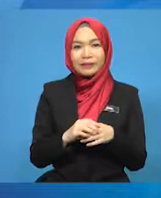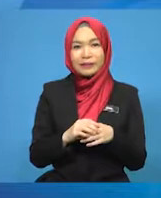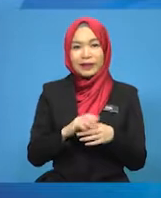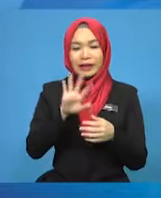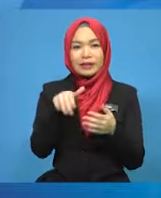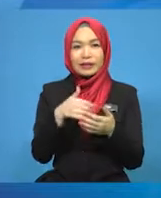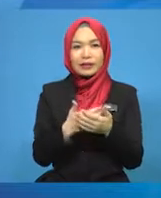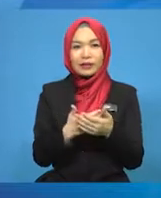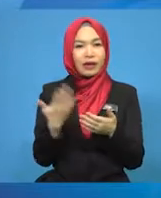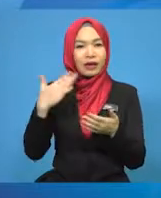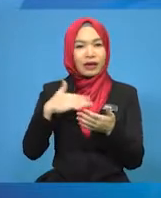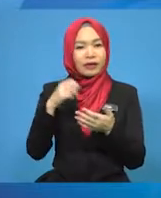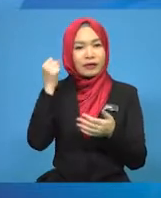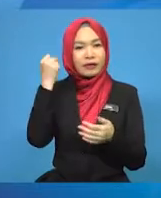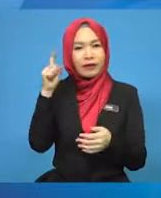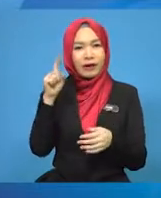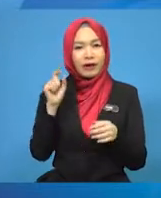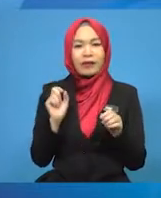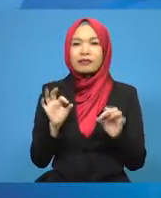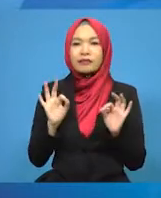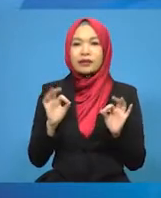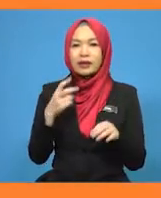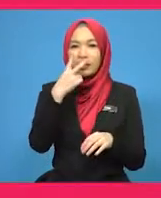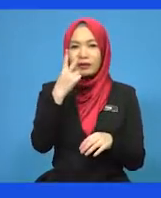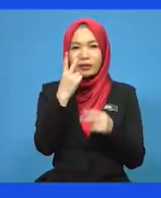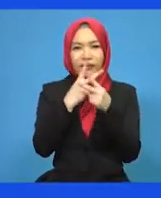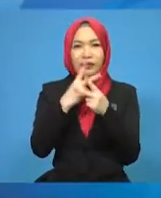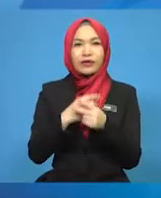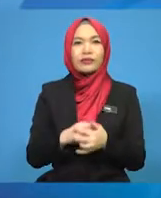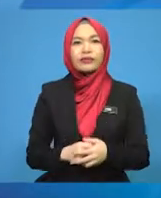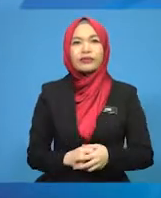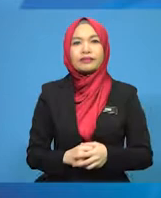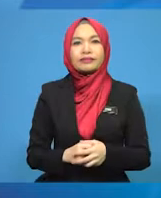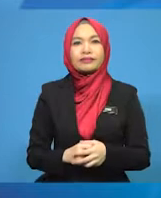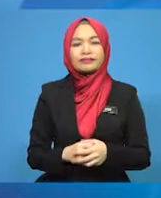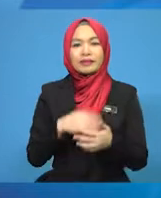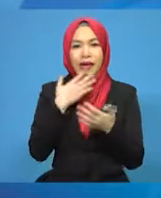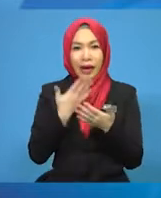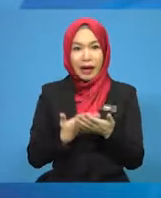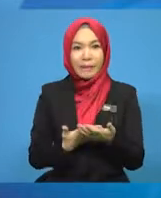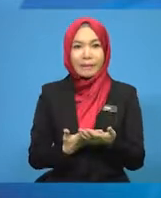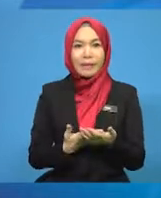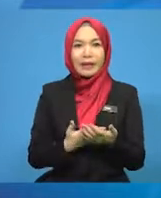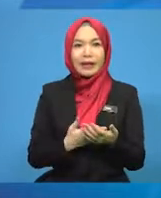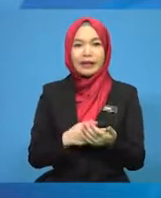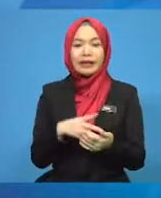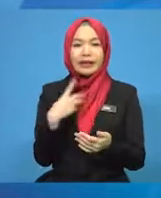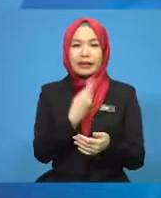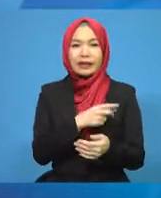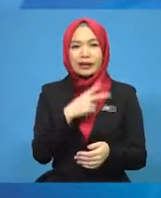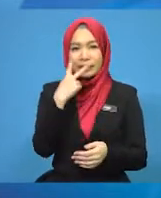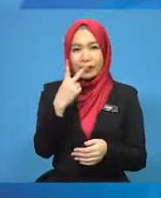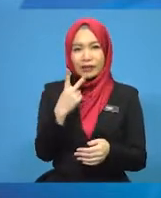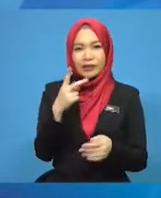semua lebih faham apabila melihat dan menonton video tersebut. Baiklah, kita ke subtopik yang seterusnya.